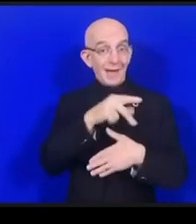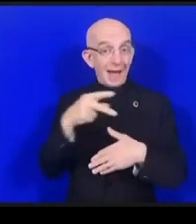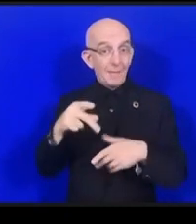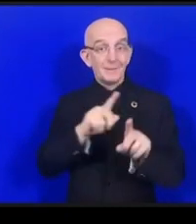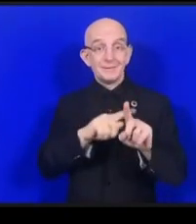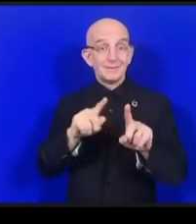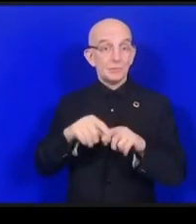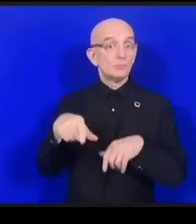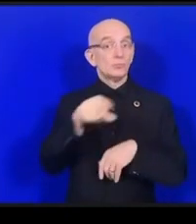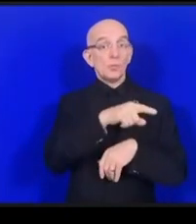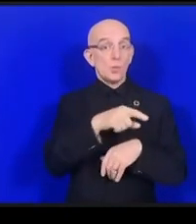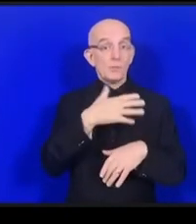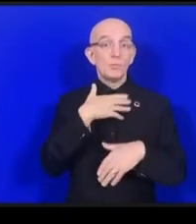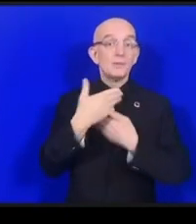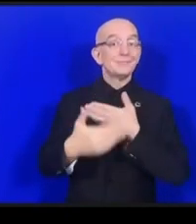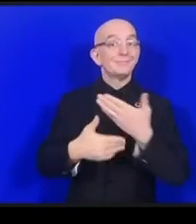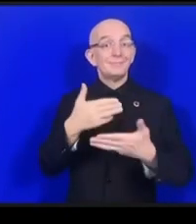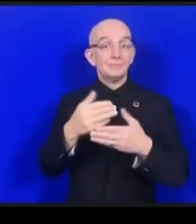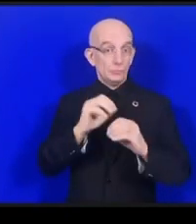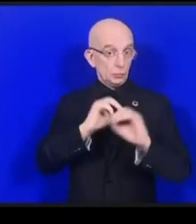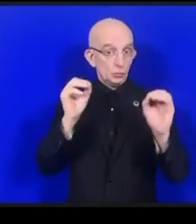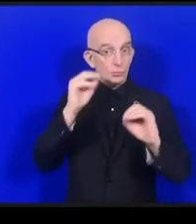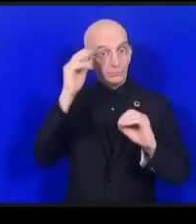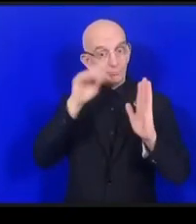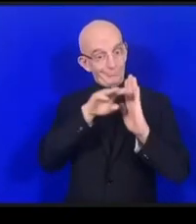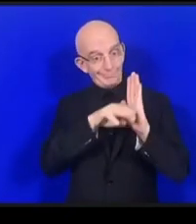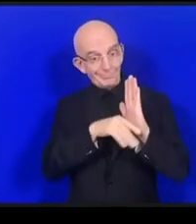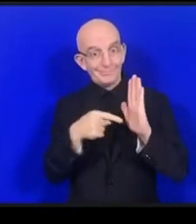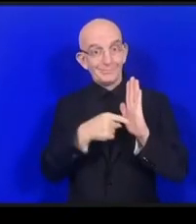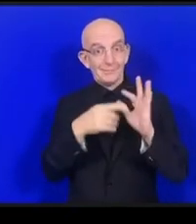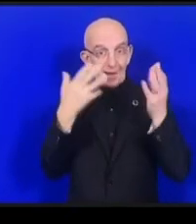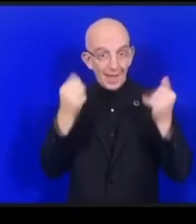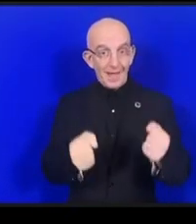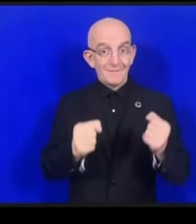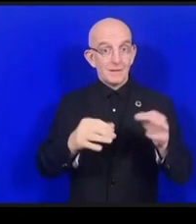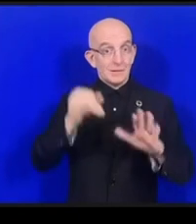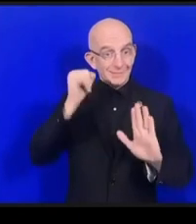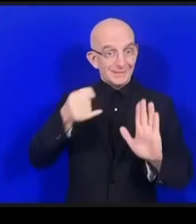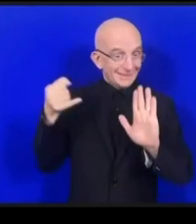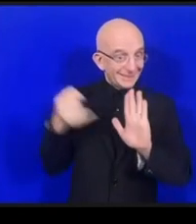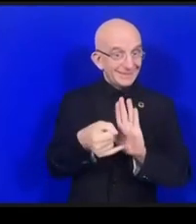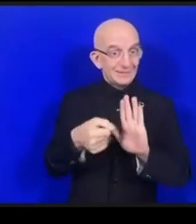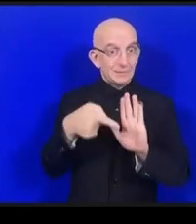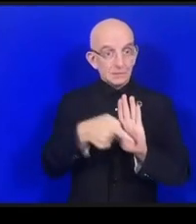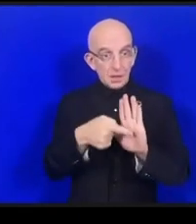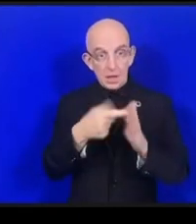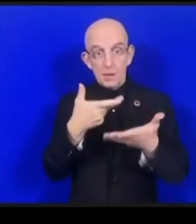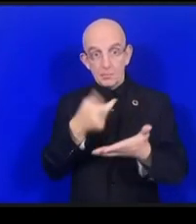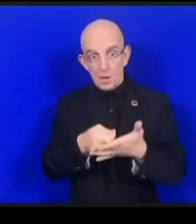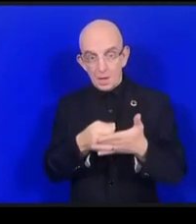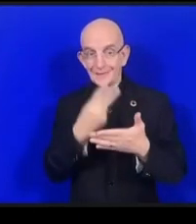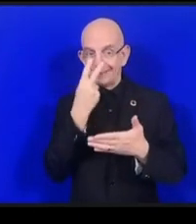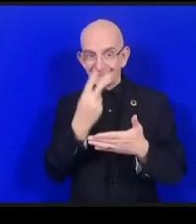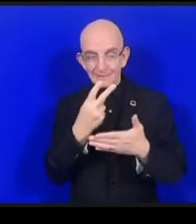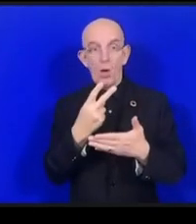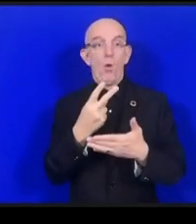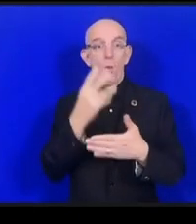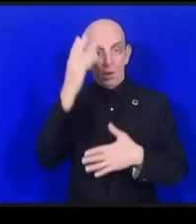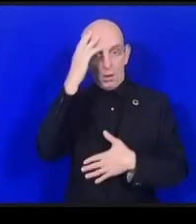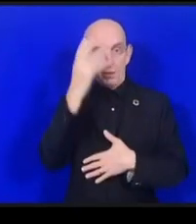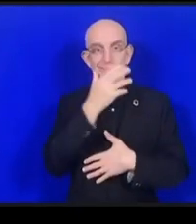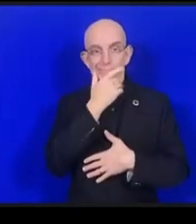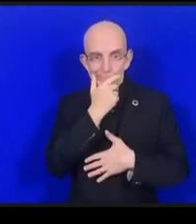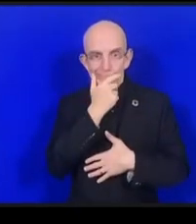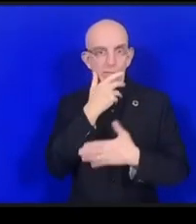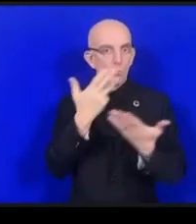госструктур прибегают к онлайн системам для того чтобы организовать